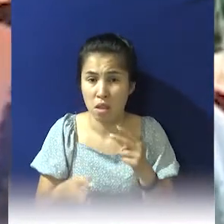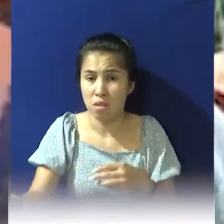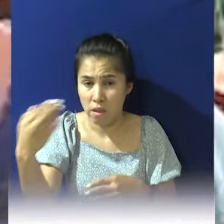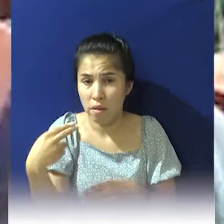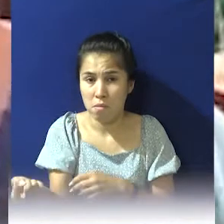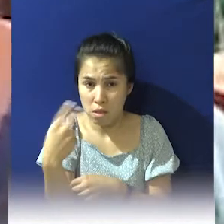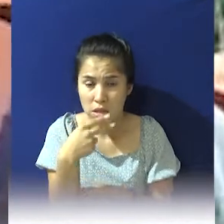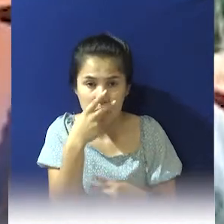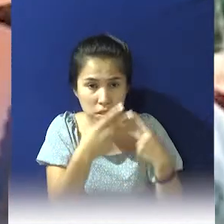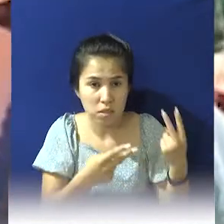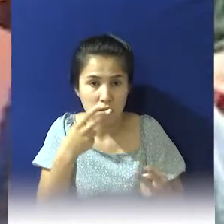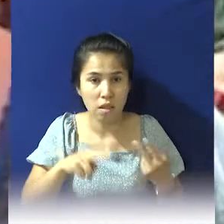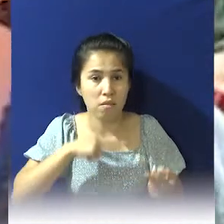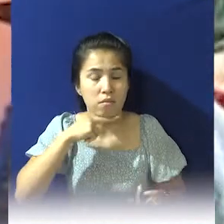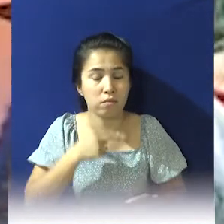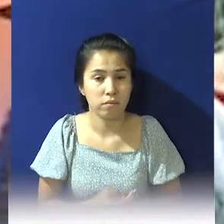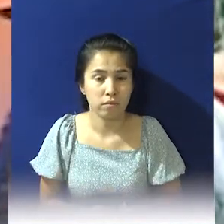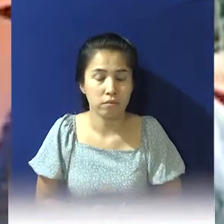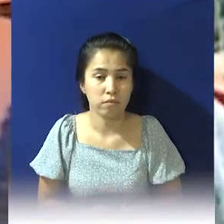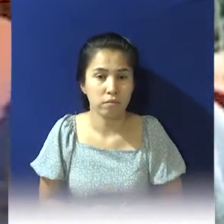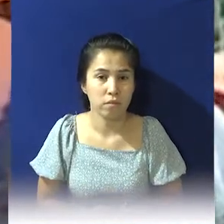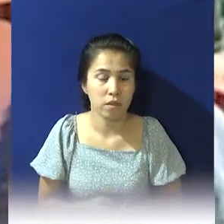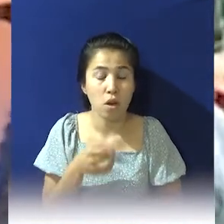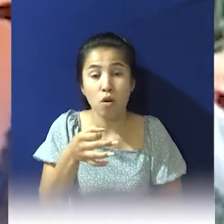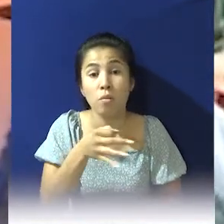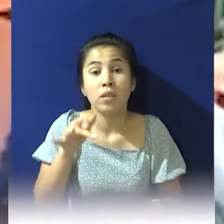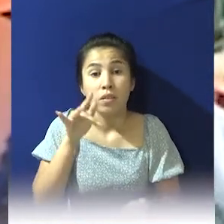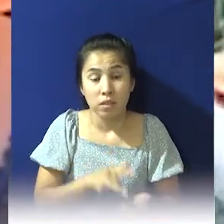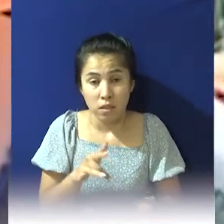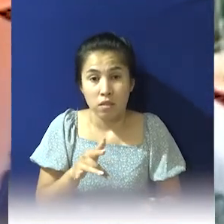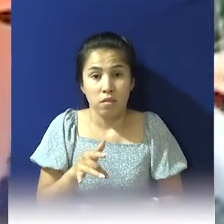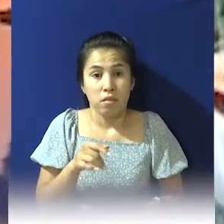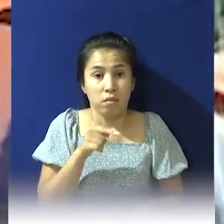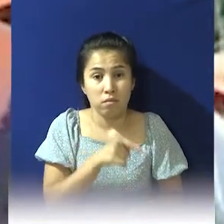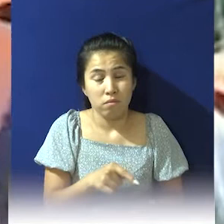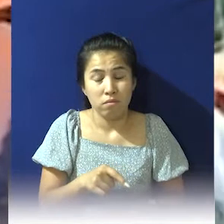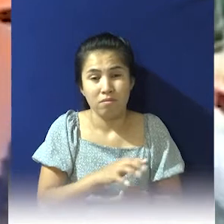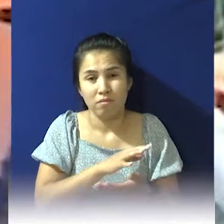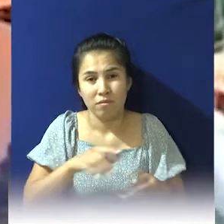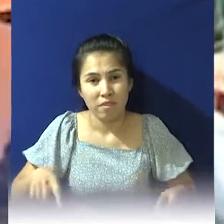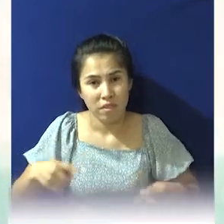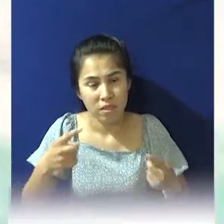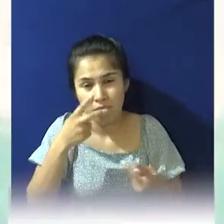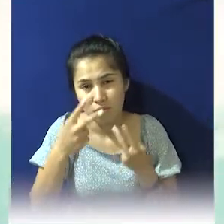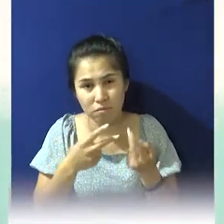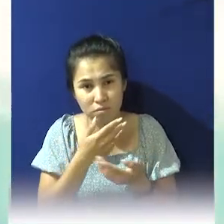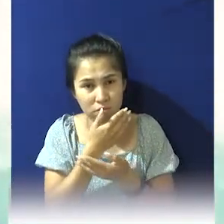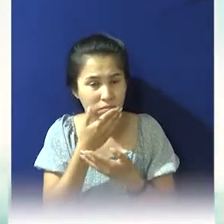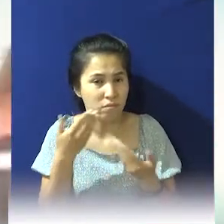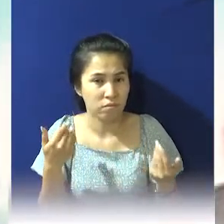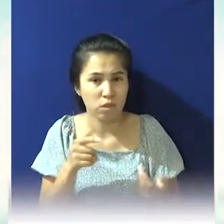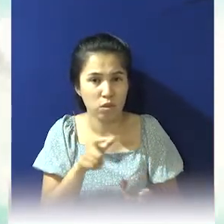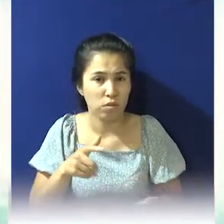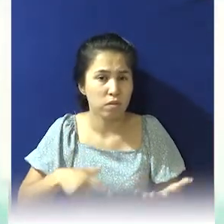читали и детям своим рассказывали. А вот, и вот было непростительно, чтобы не увидеть. Чтобы туристы